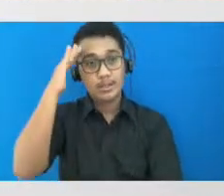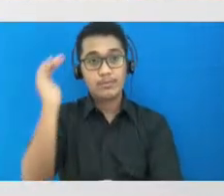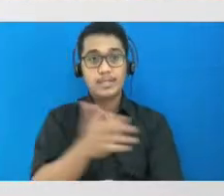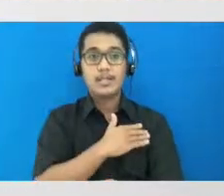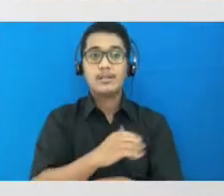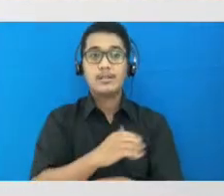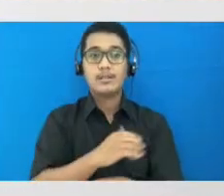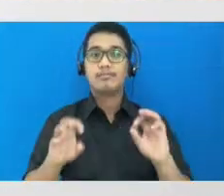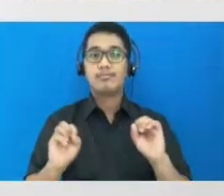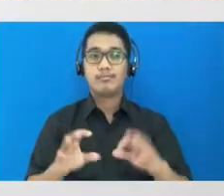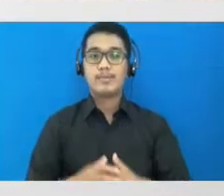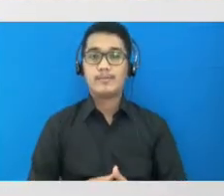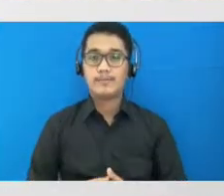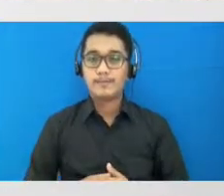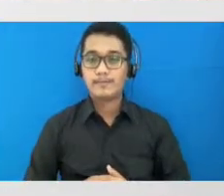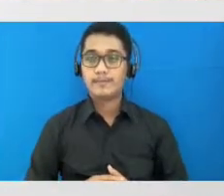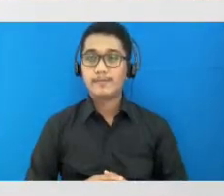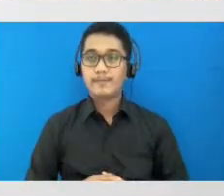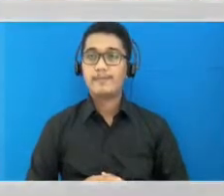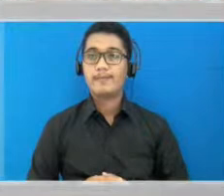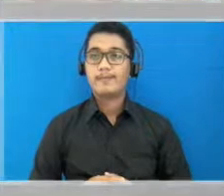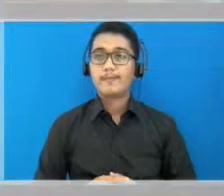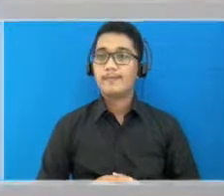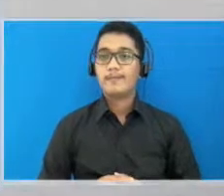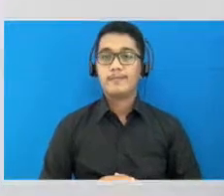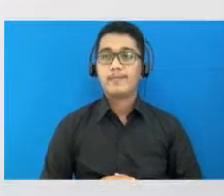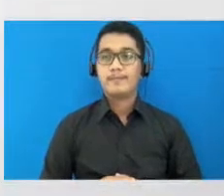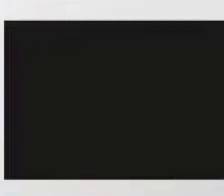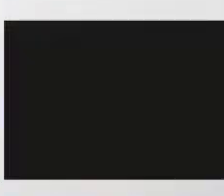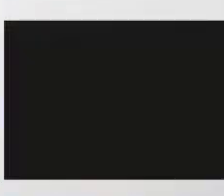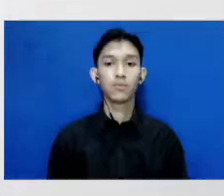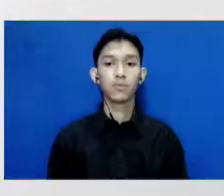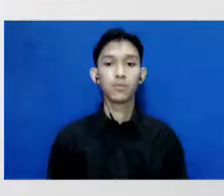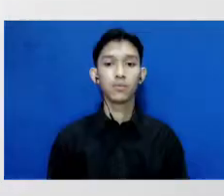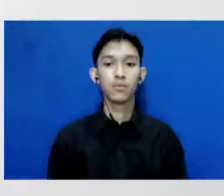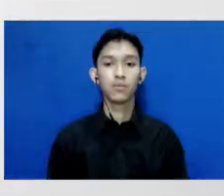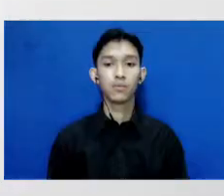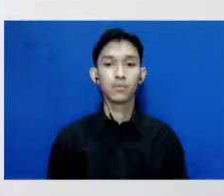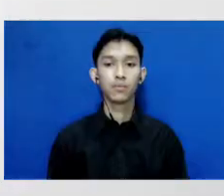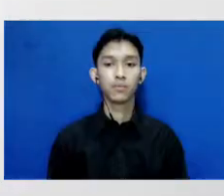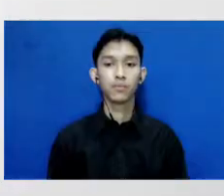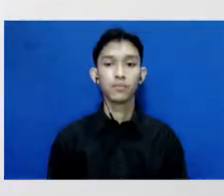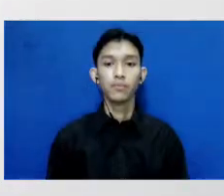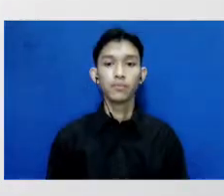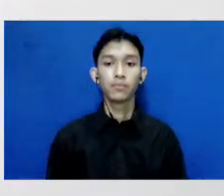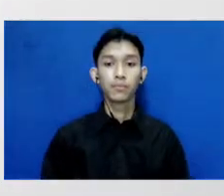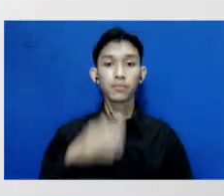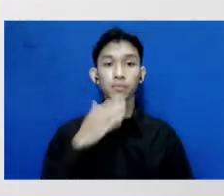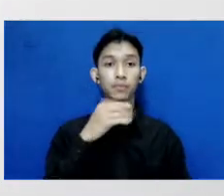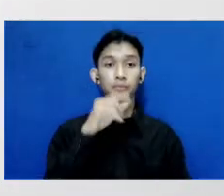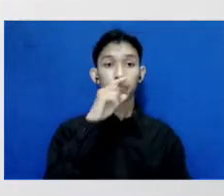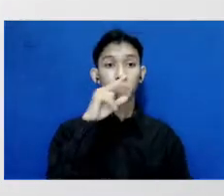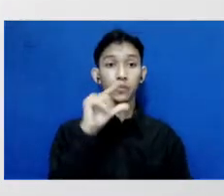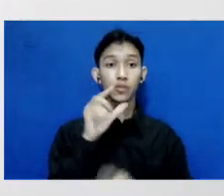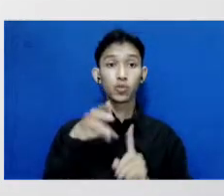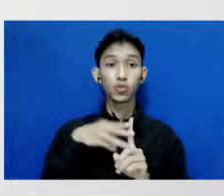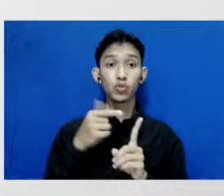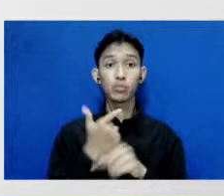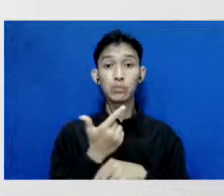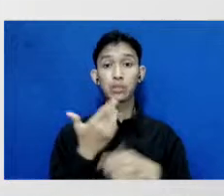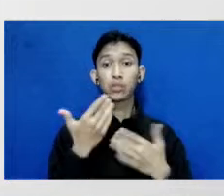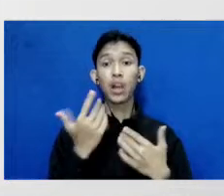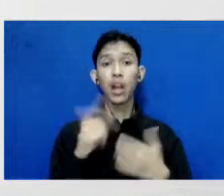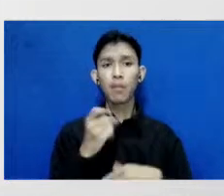Wassalamualaikum warahmatullahi wabarakatuh. Waalaikumsalam. Terima kasih Pak Ruby Alamsyah. Sudah ada